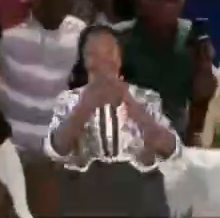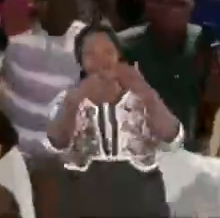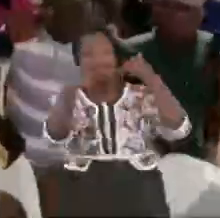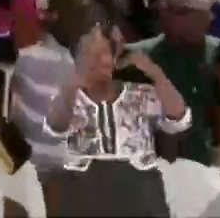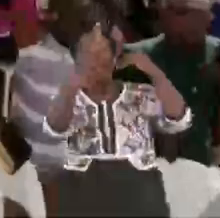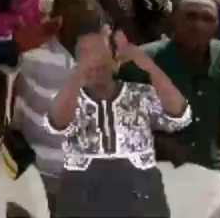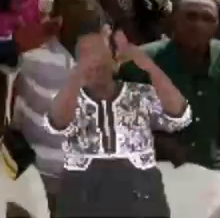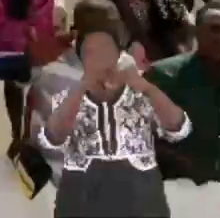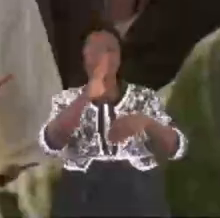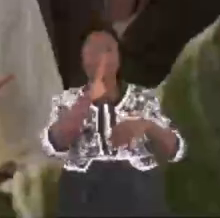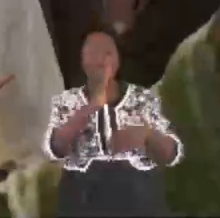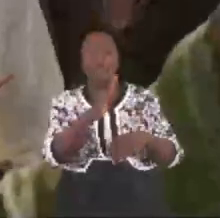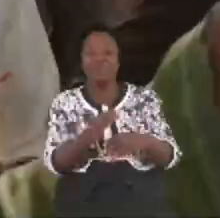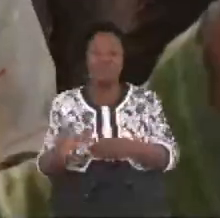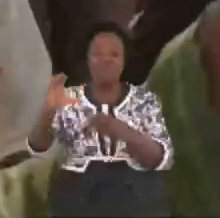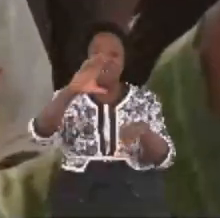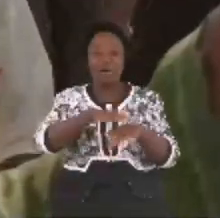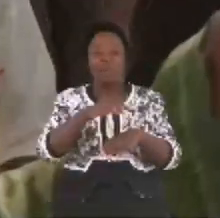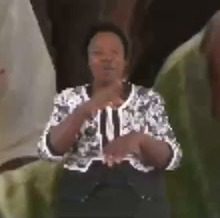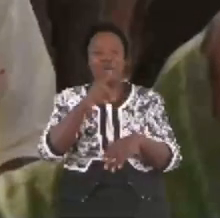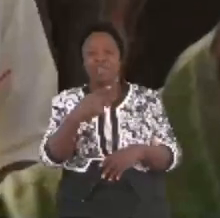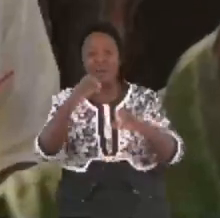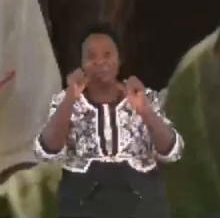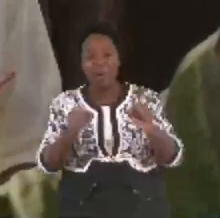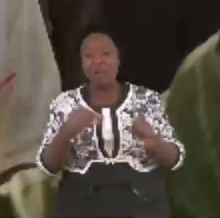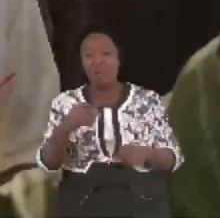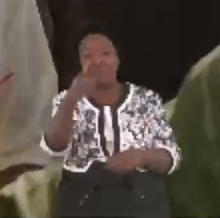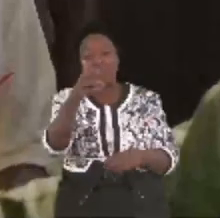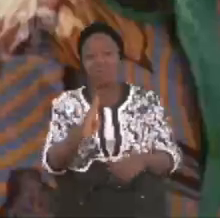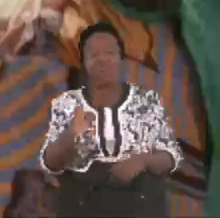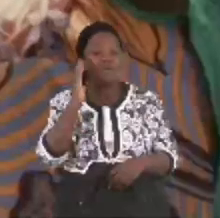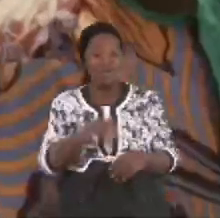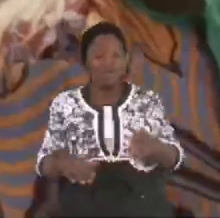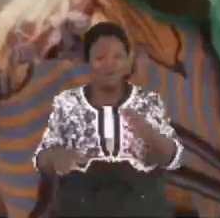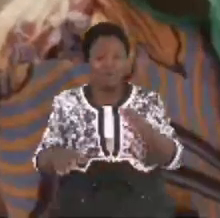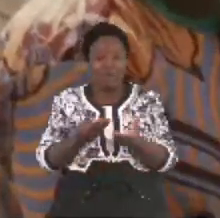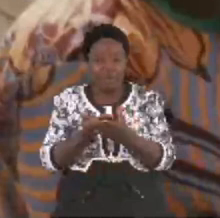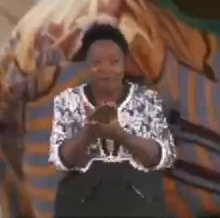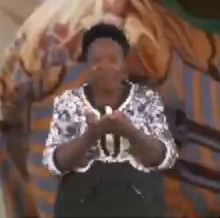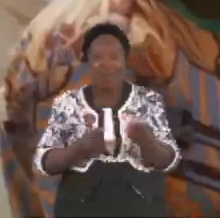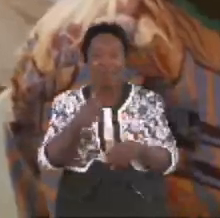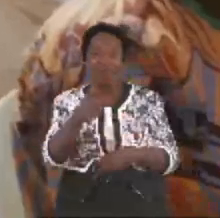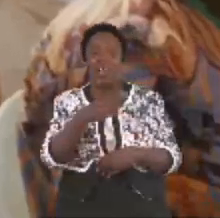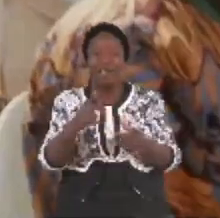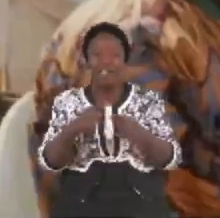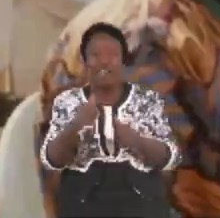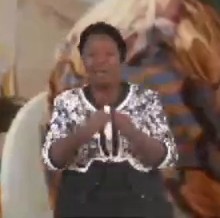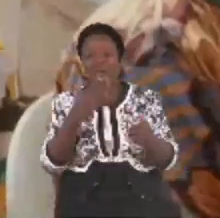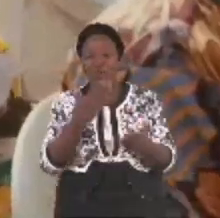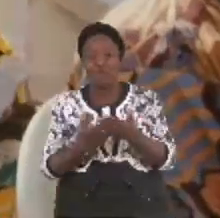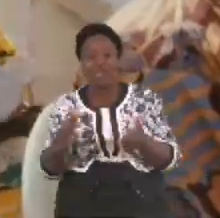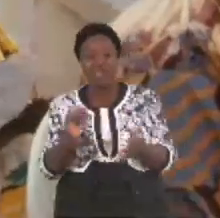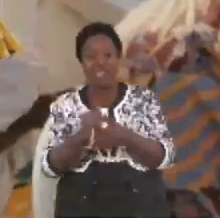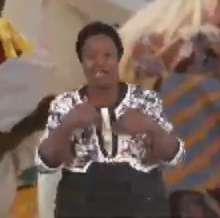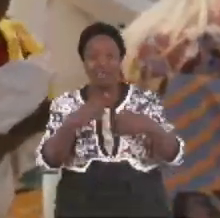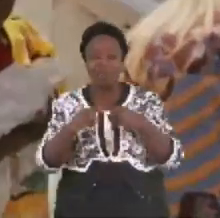Le ciel descendra sur toi. La puissance de Dieu va t'envelopper. Et ce